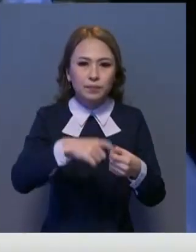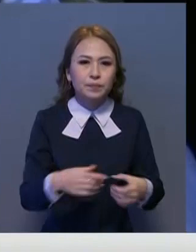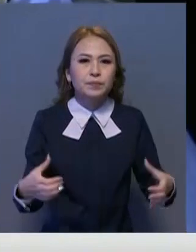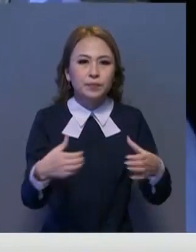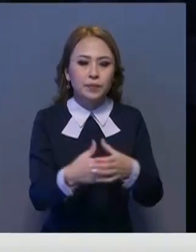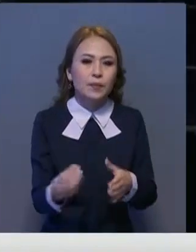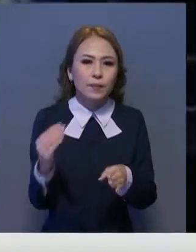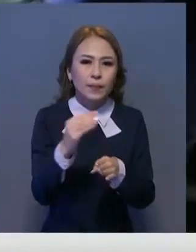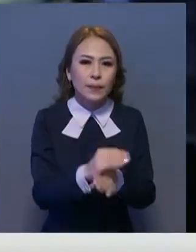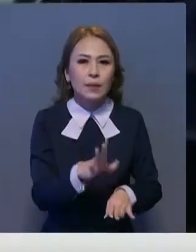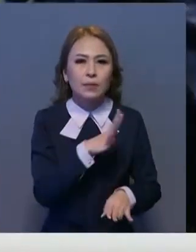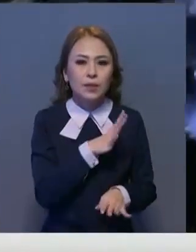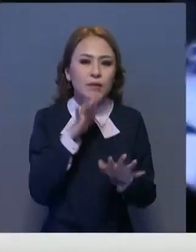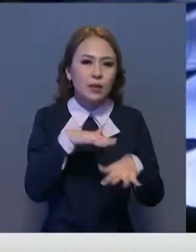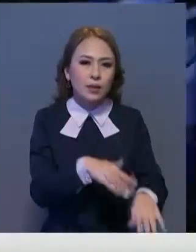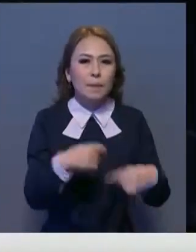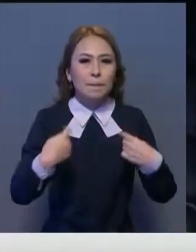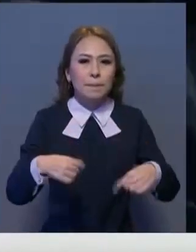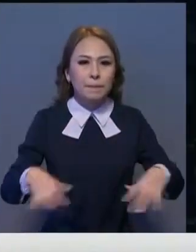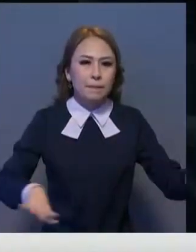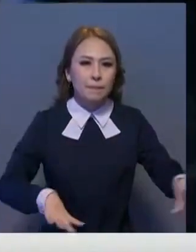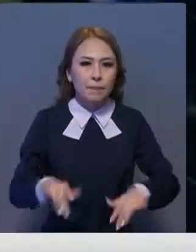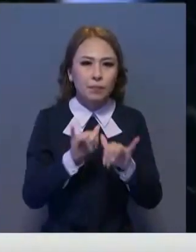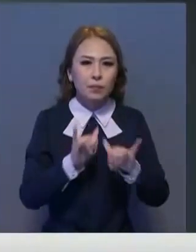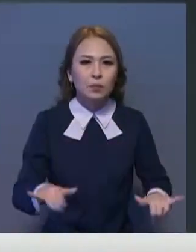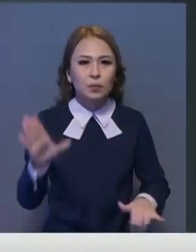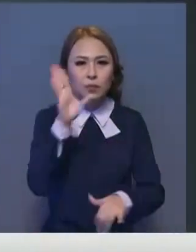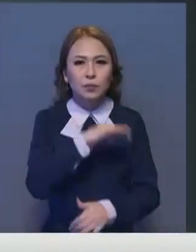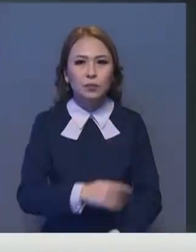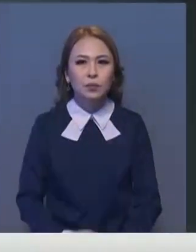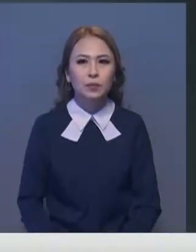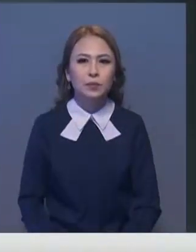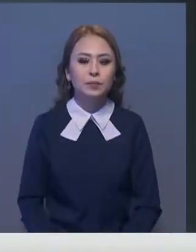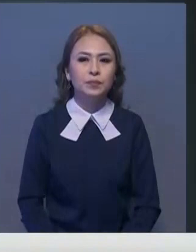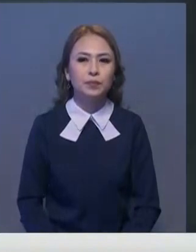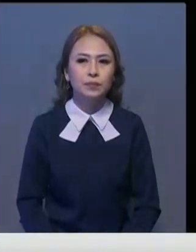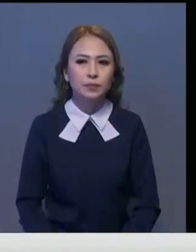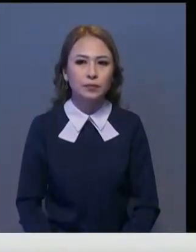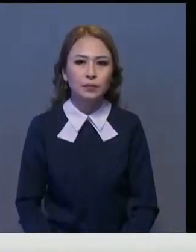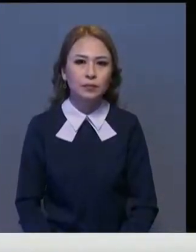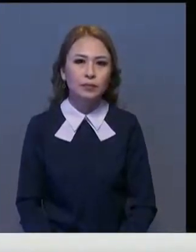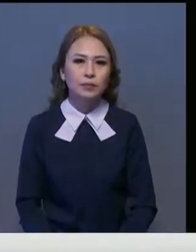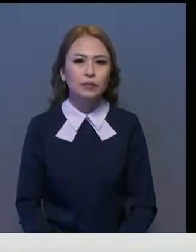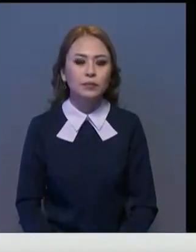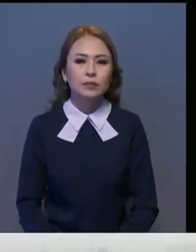болатын, әндет шахардағы теңіз өнімдерін сататын базардан таралған болуы мүмкін.